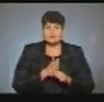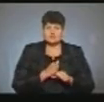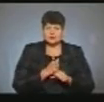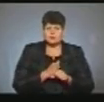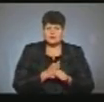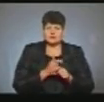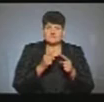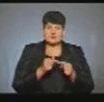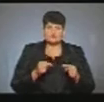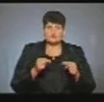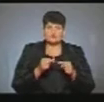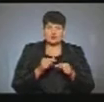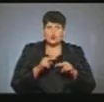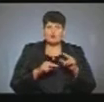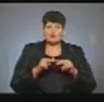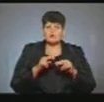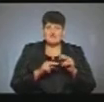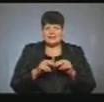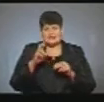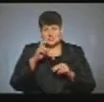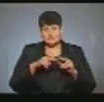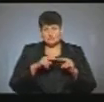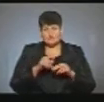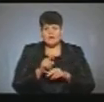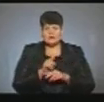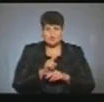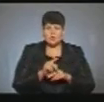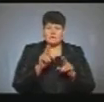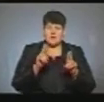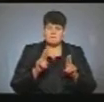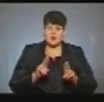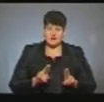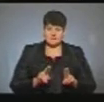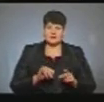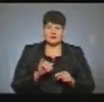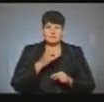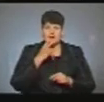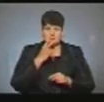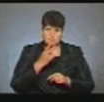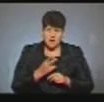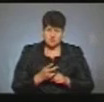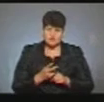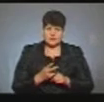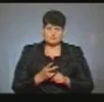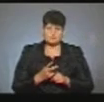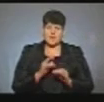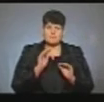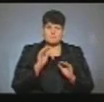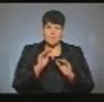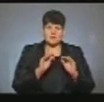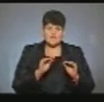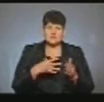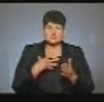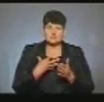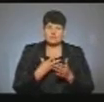до чинних будівельних державно-будівельних норм і правил і передбачити монтаж свого індивідуального